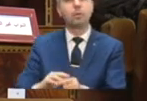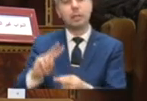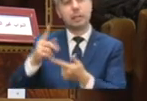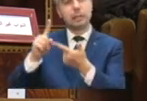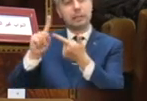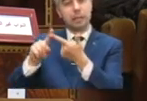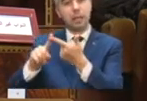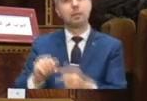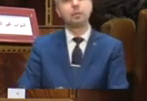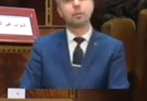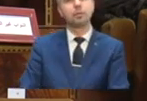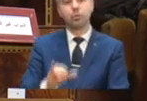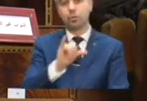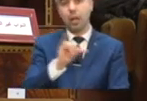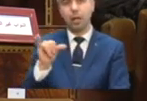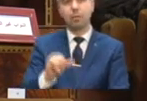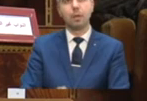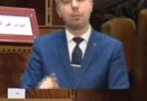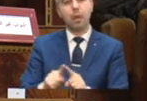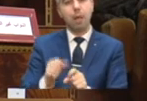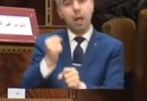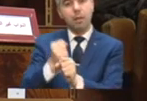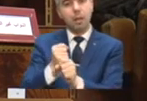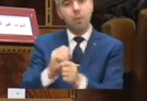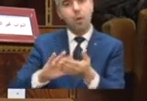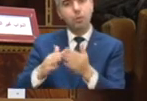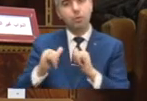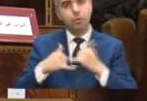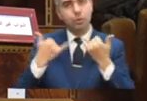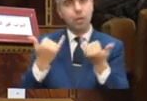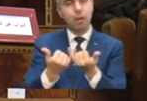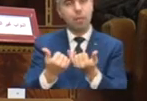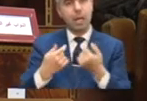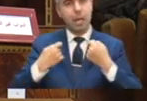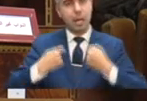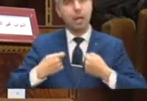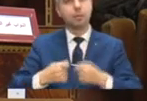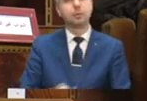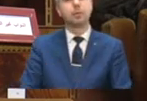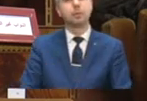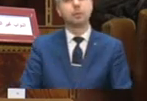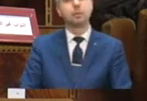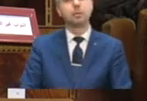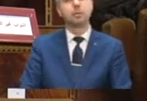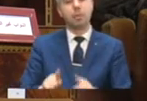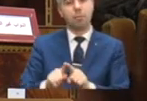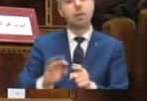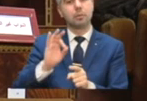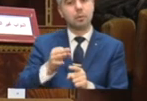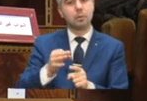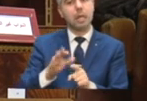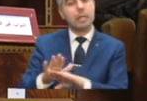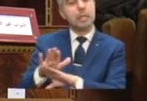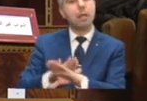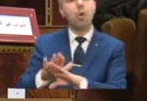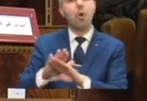الرئيس لا يمكن ان نستأنف اشغال هذه الجلسه كما قال السيد رئيس سينور الدين مضيان الا ان يتم الاعتذار